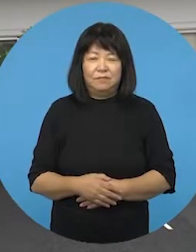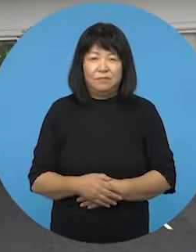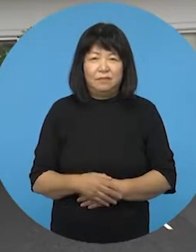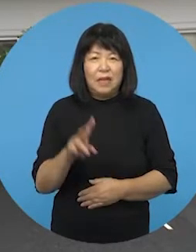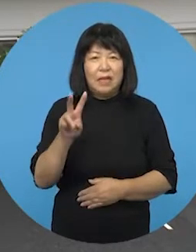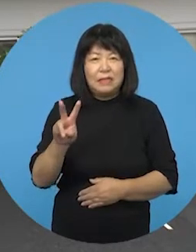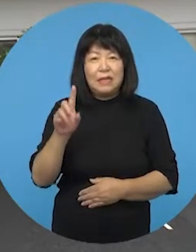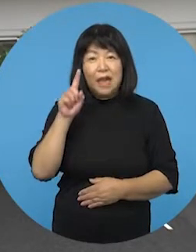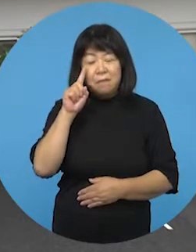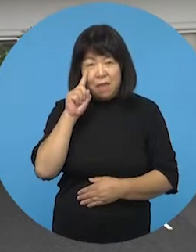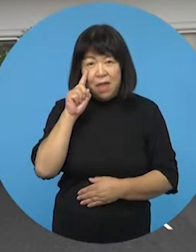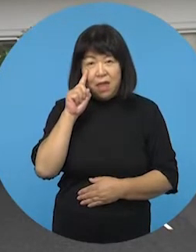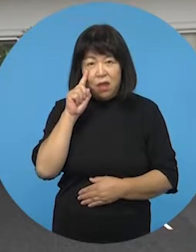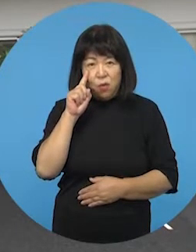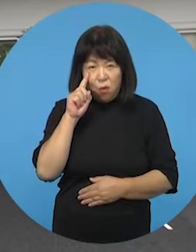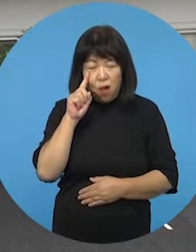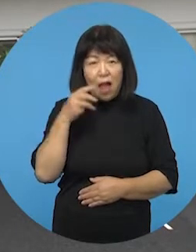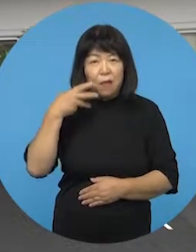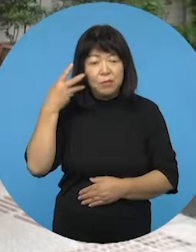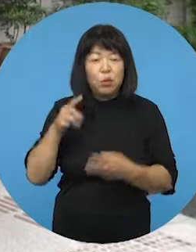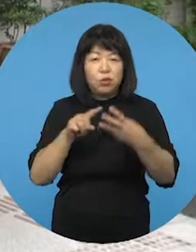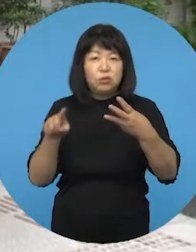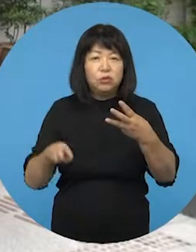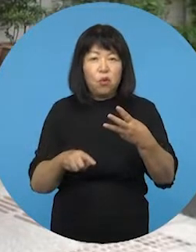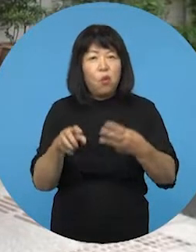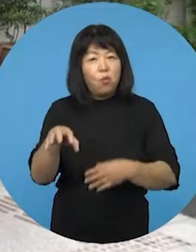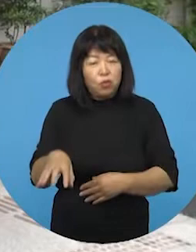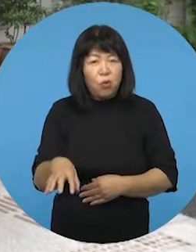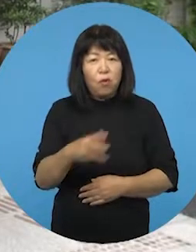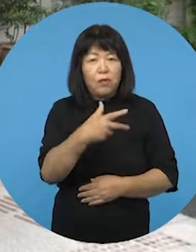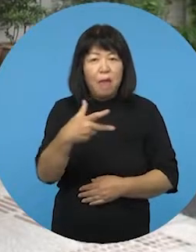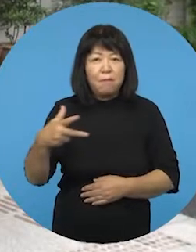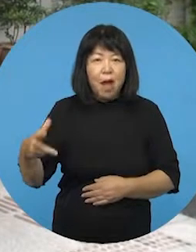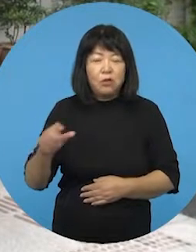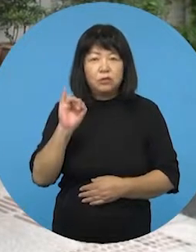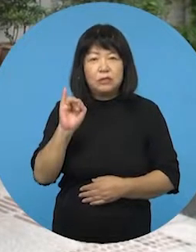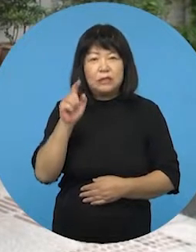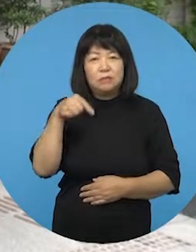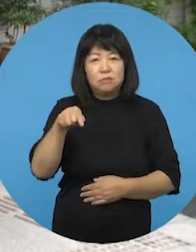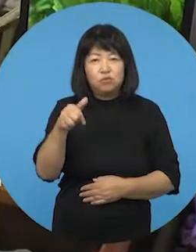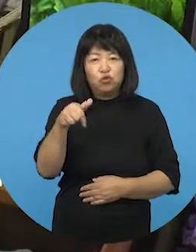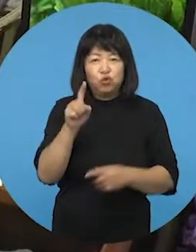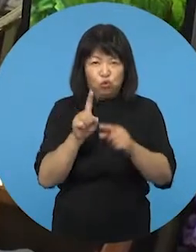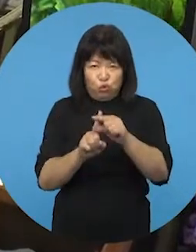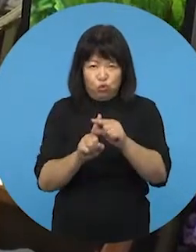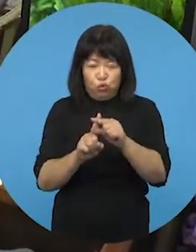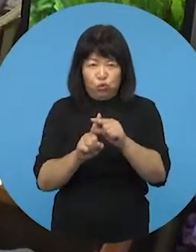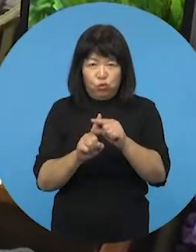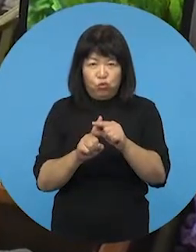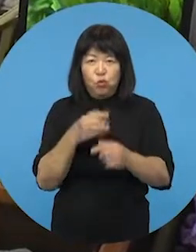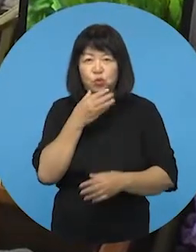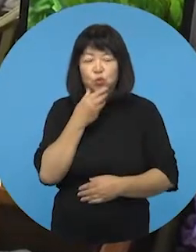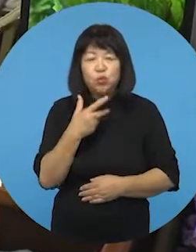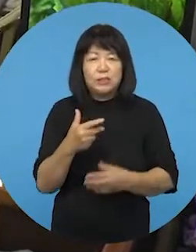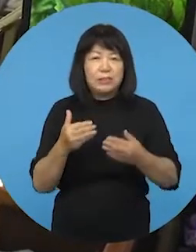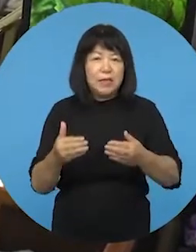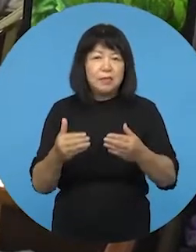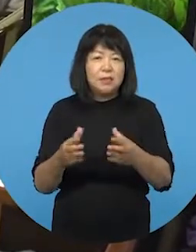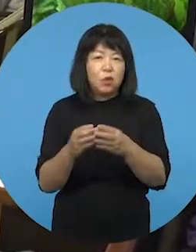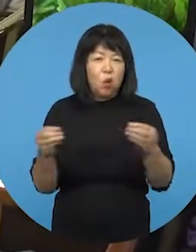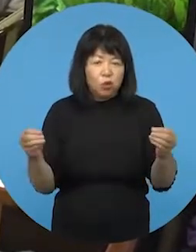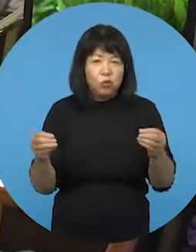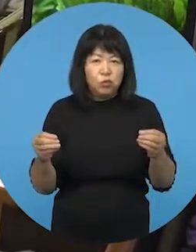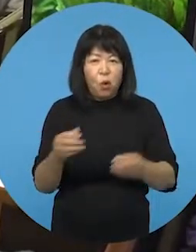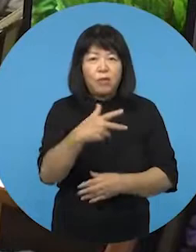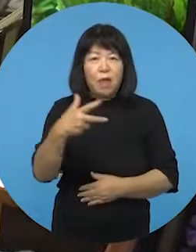2件目の取材先は緑町にあるデンマークイン府中。 志先進国デ